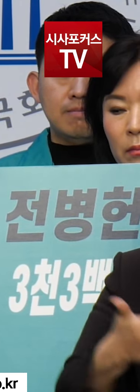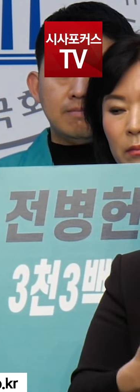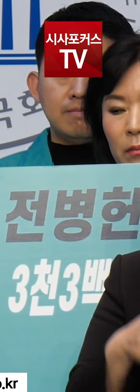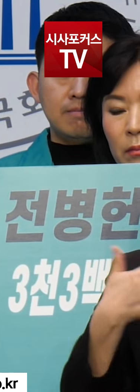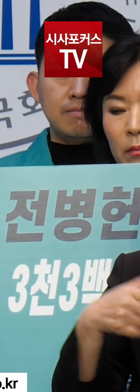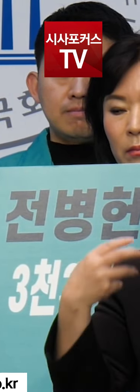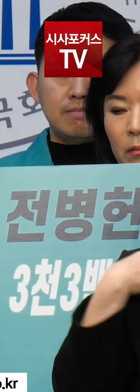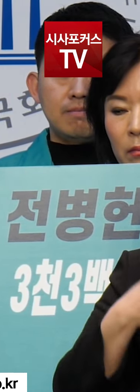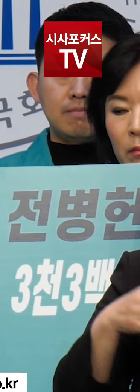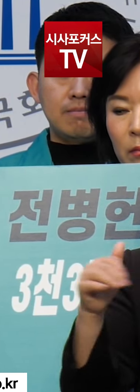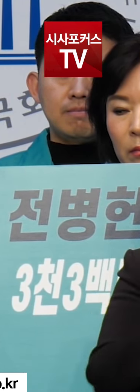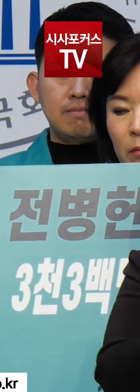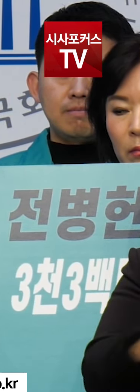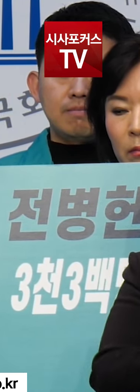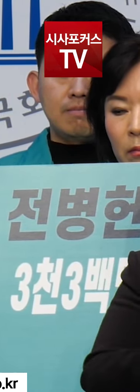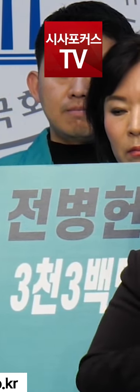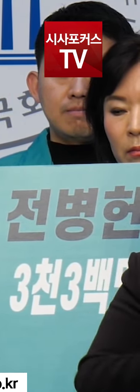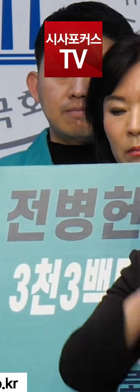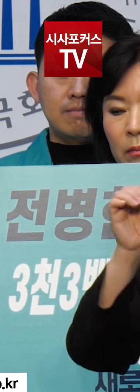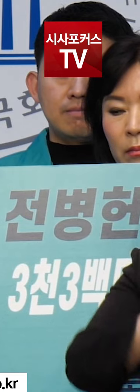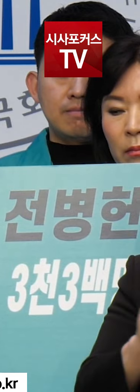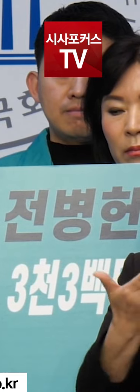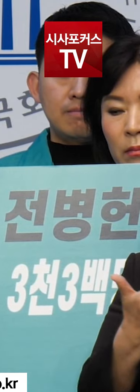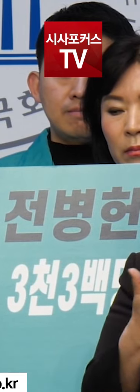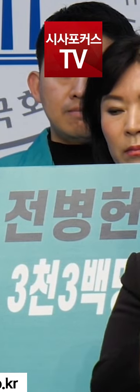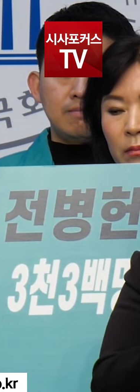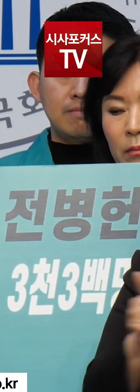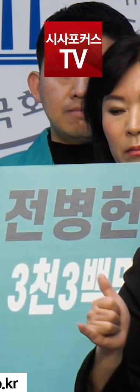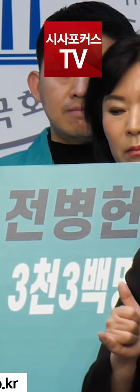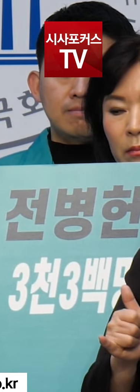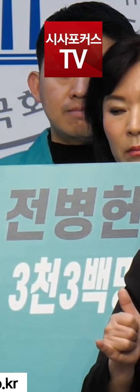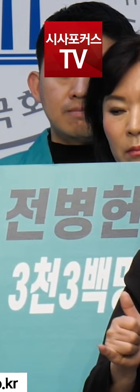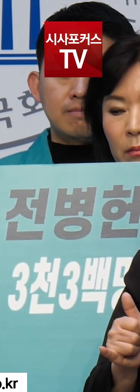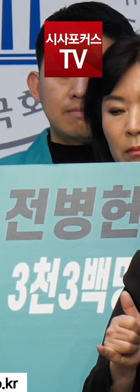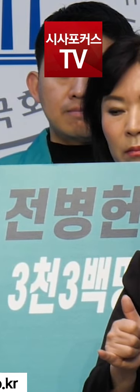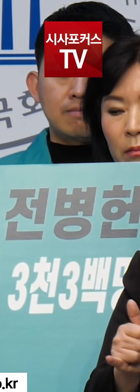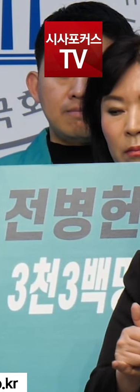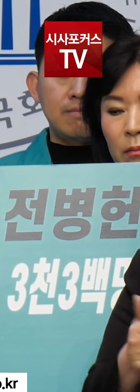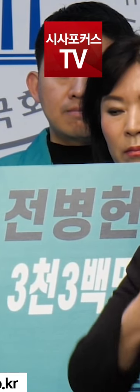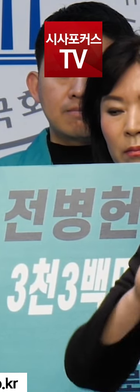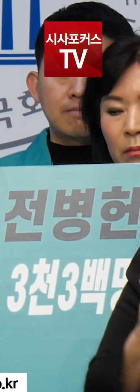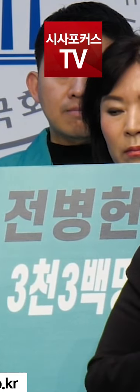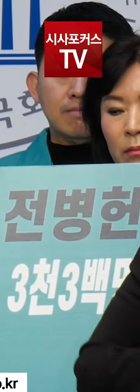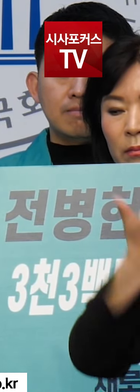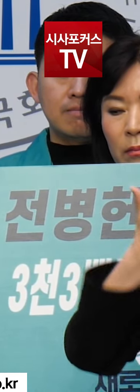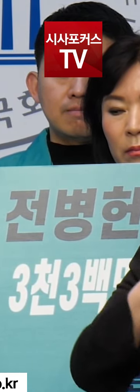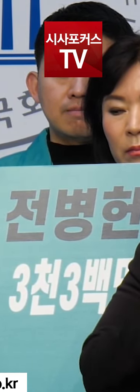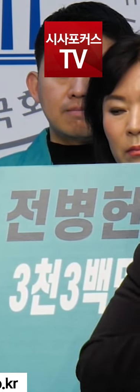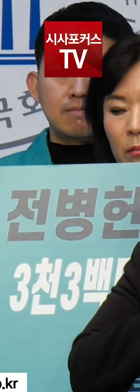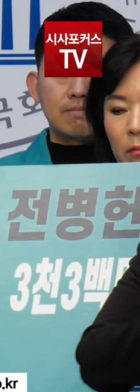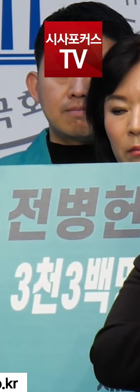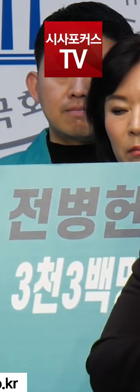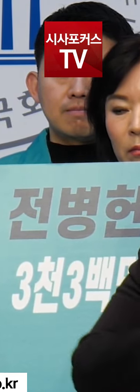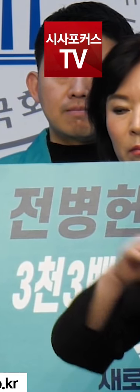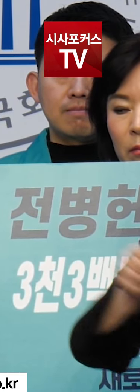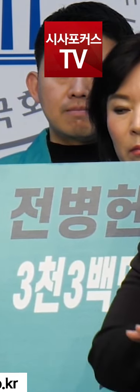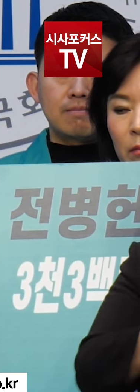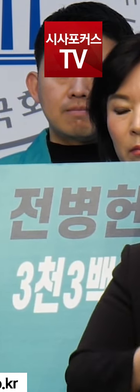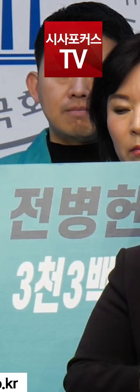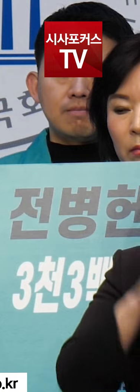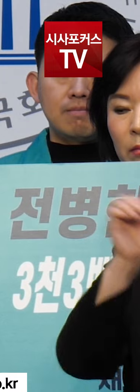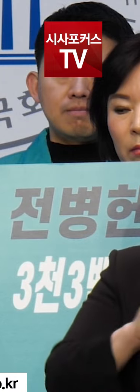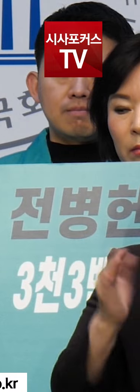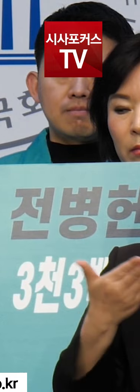출석률 35%에 불과한 의원이 100건이 넘는 법안을 발의하고 출석률 90%